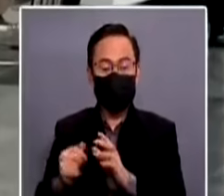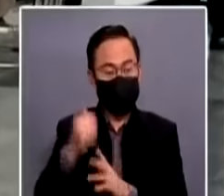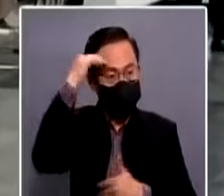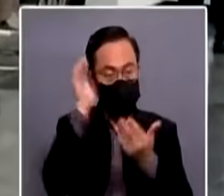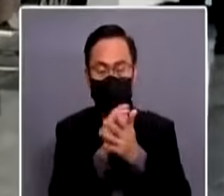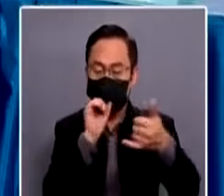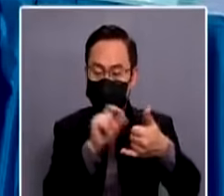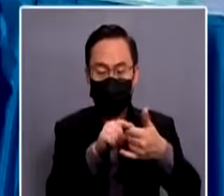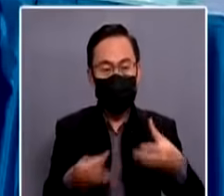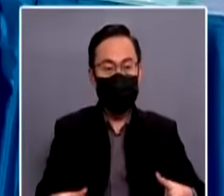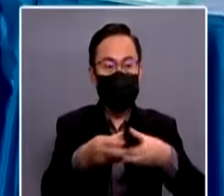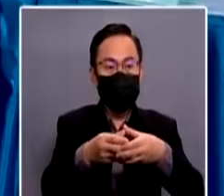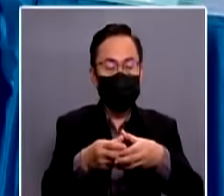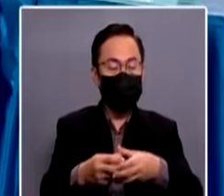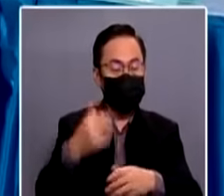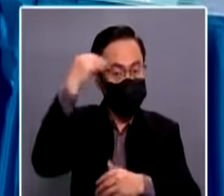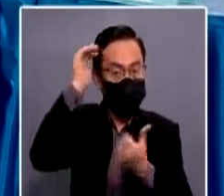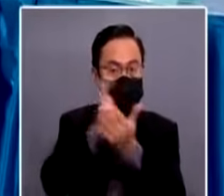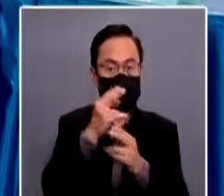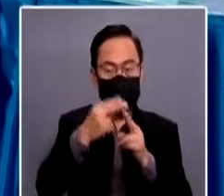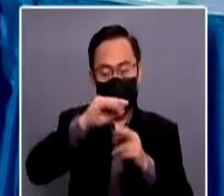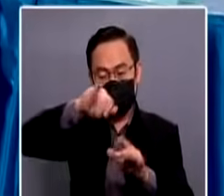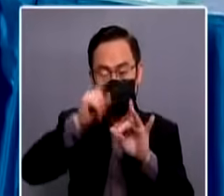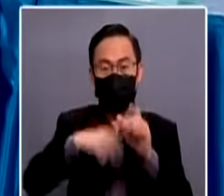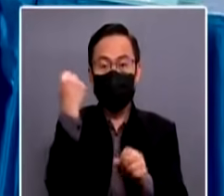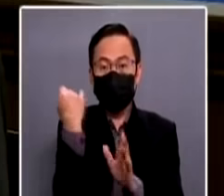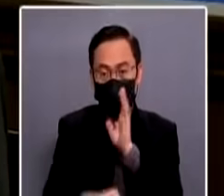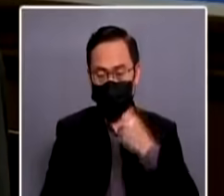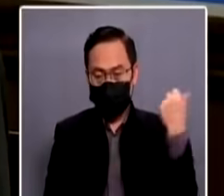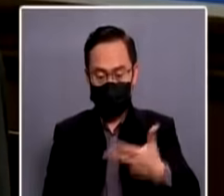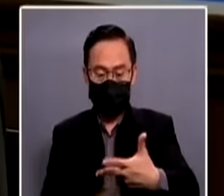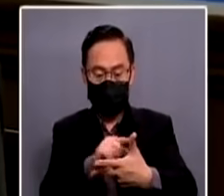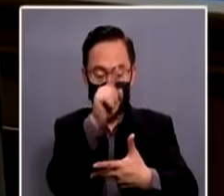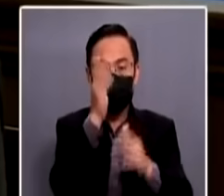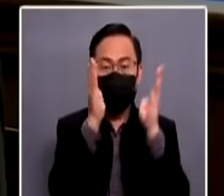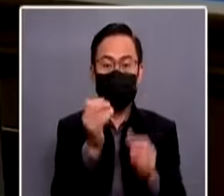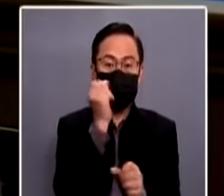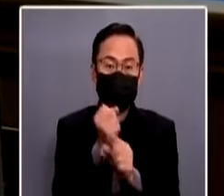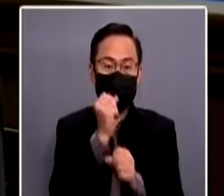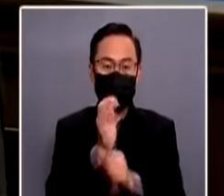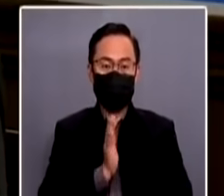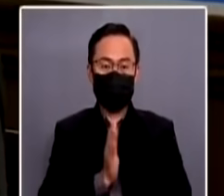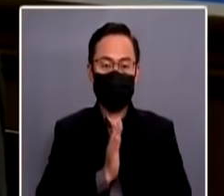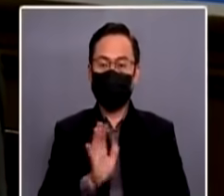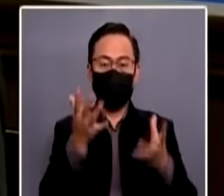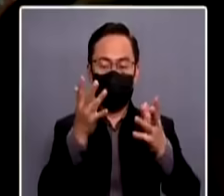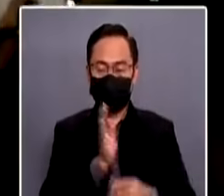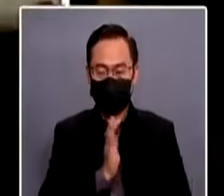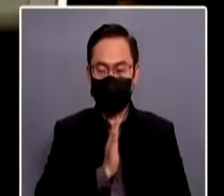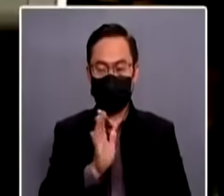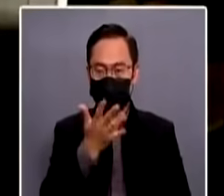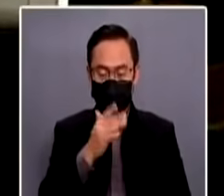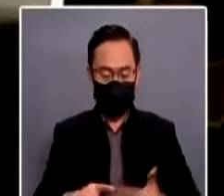าอดีตผู้กำกับโจ้ในความผิด3ข้อหาเดิมค่ะก็คือ เป็นเจ้าพนักงานปฏิบัติหน้าที่หรือว่าละเว้นปฏิบัติหน้าที่